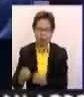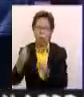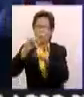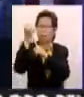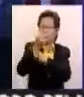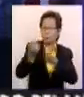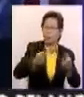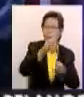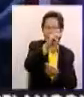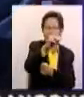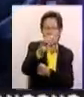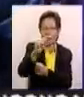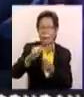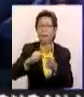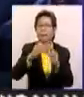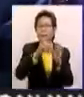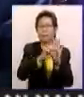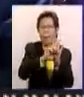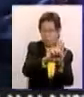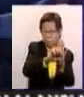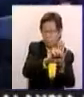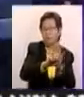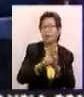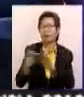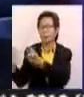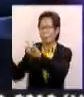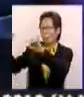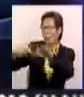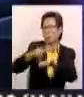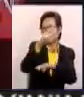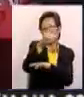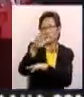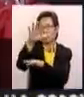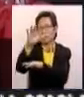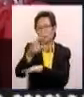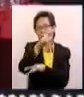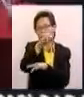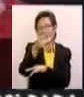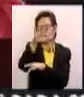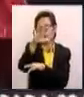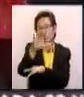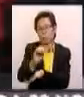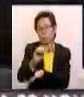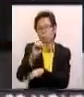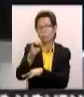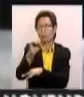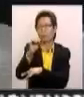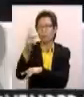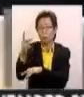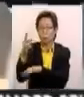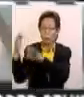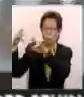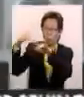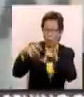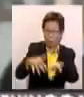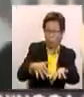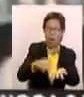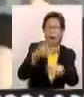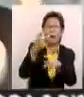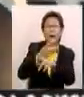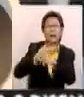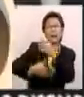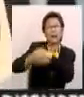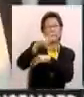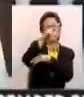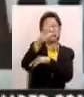Otomotif Malaysia MAA turut menjangkakan kehadiran lebih 350,000 pengunjung berbanding 300,000 orang pada edisi